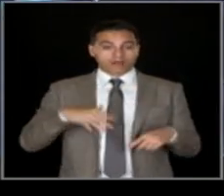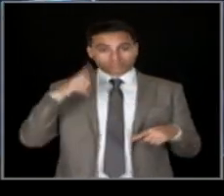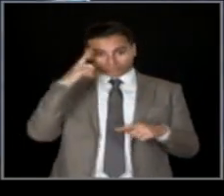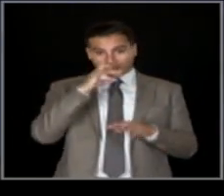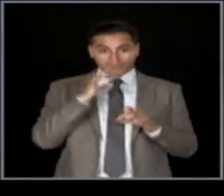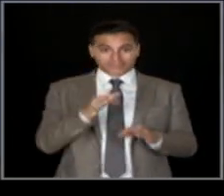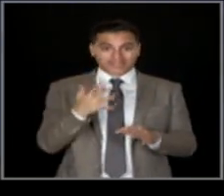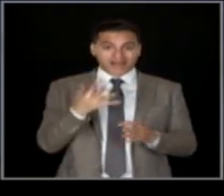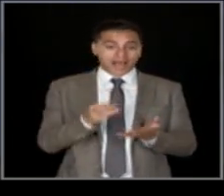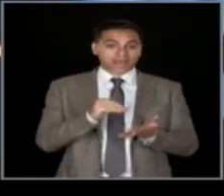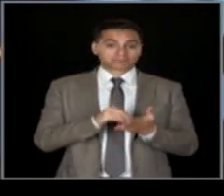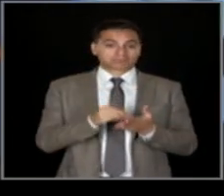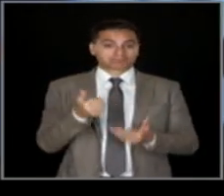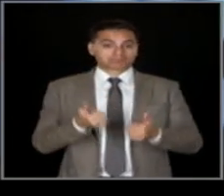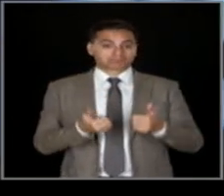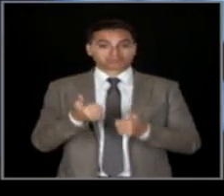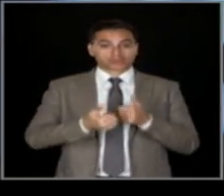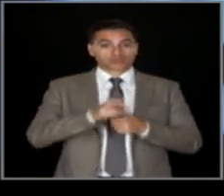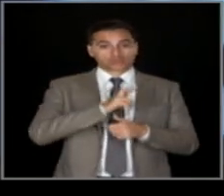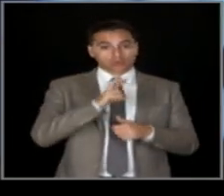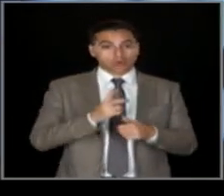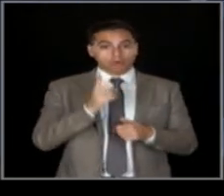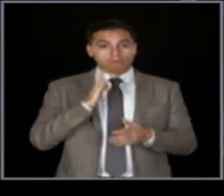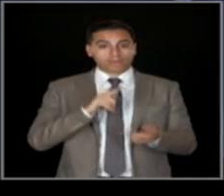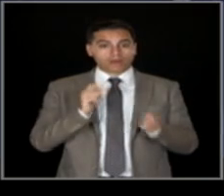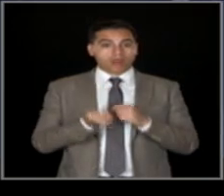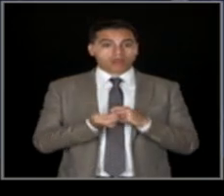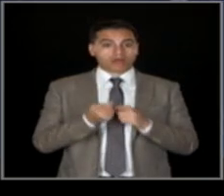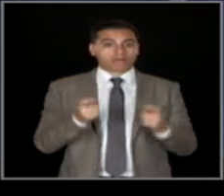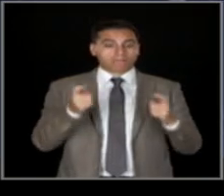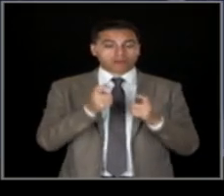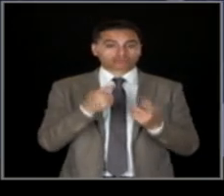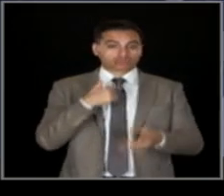5 نقط، اي سؤال واحد في عجله الحظ ممكن يغير الماتش كله.